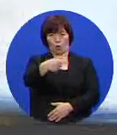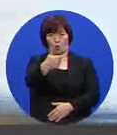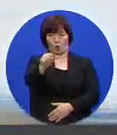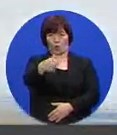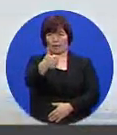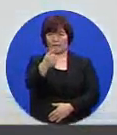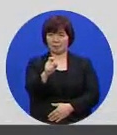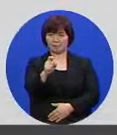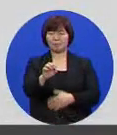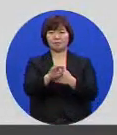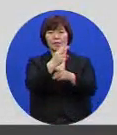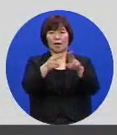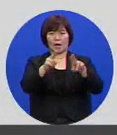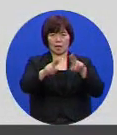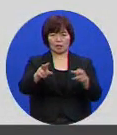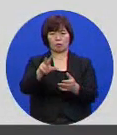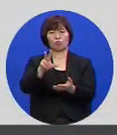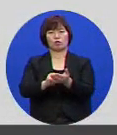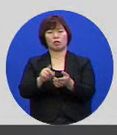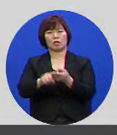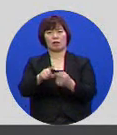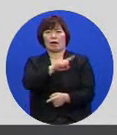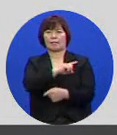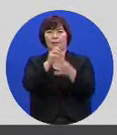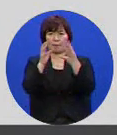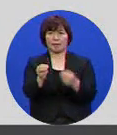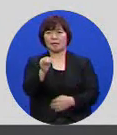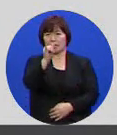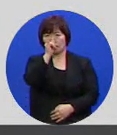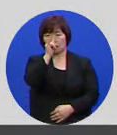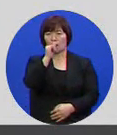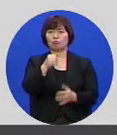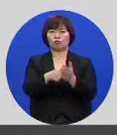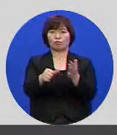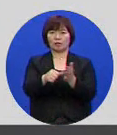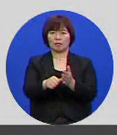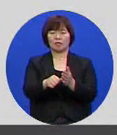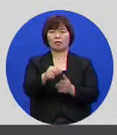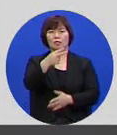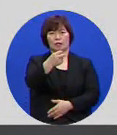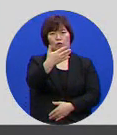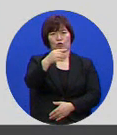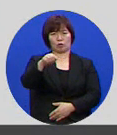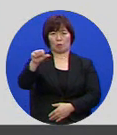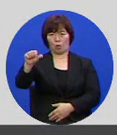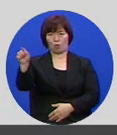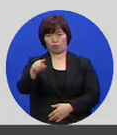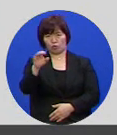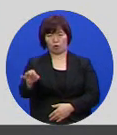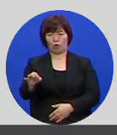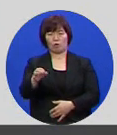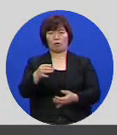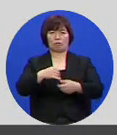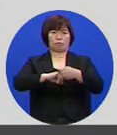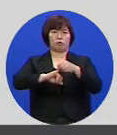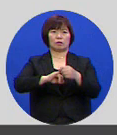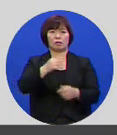이 가운데 계약 해지와 위약금 문제가 35%, 품질과 AS 문제 29.5%, 계약 불이행